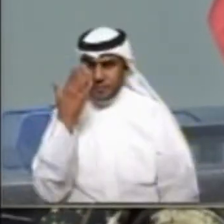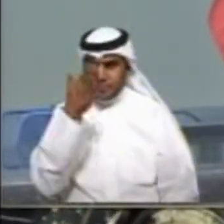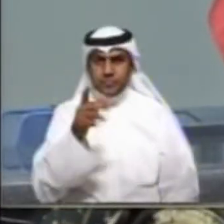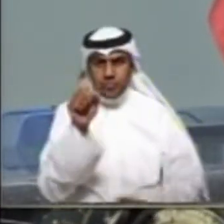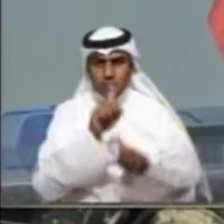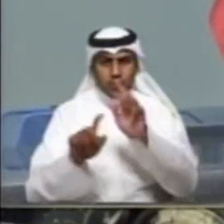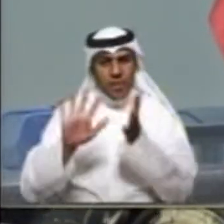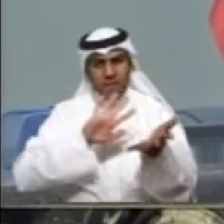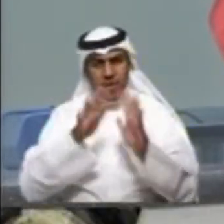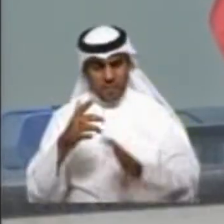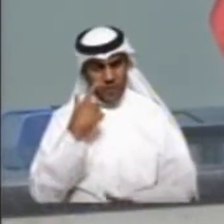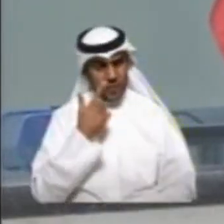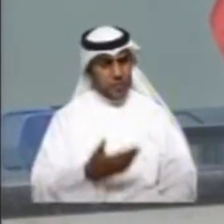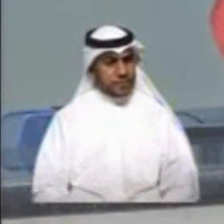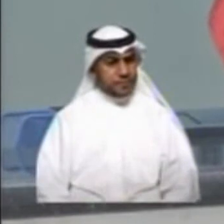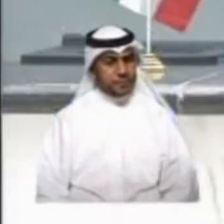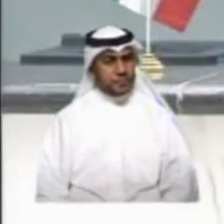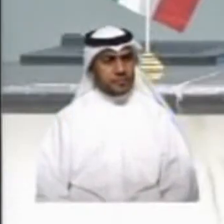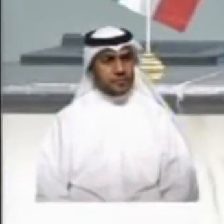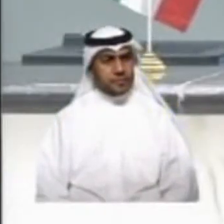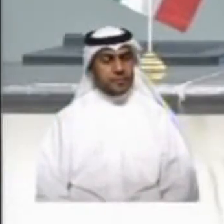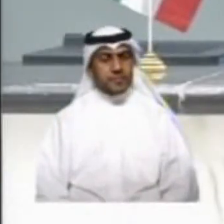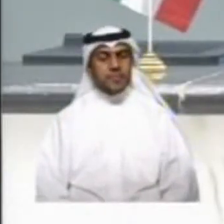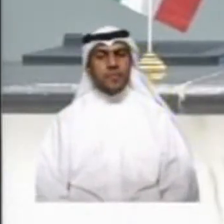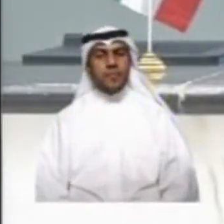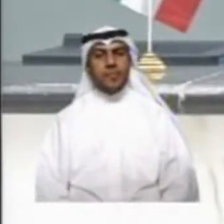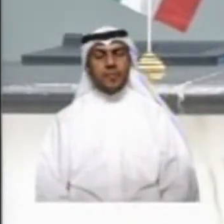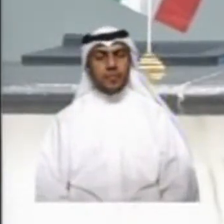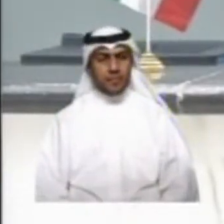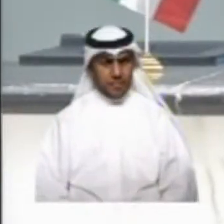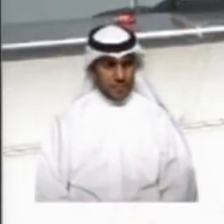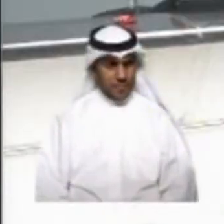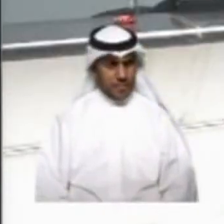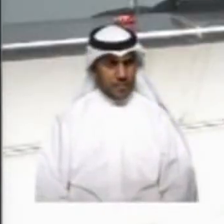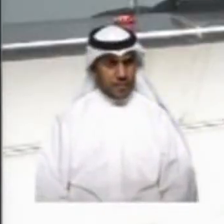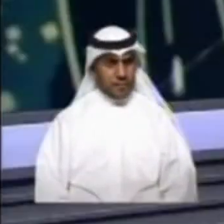النقل الصوتي المرئي مستقبلا. عايشة المديني، تلفزيون دولة الكويت.